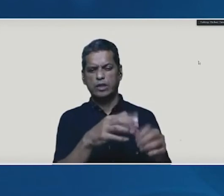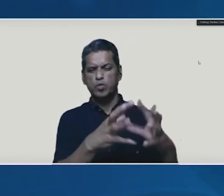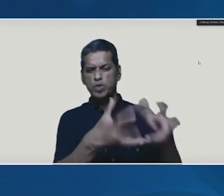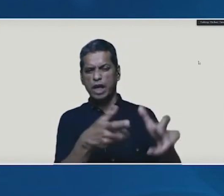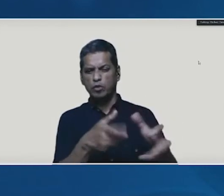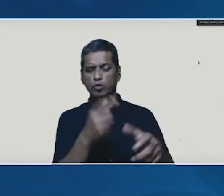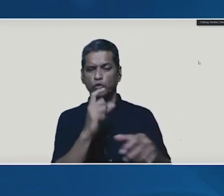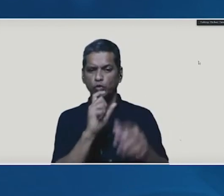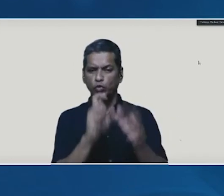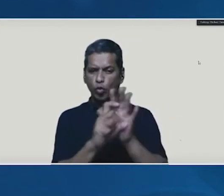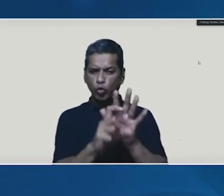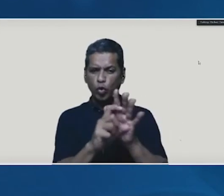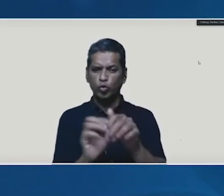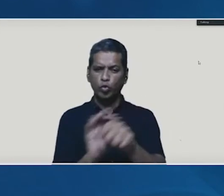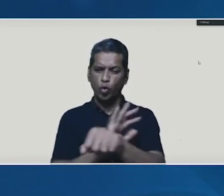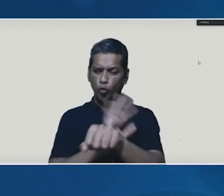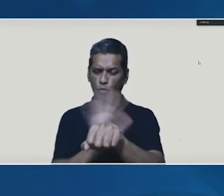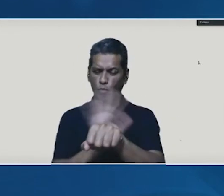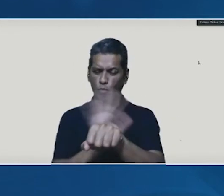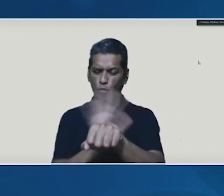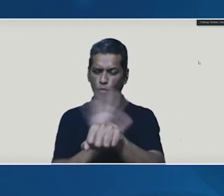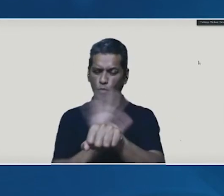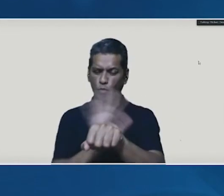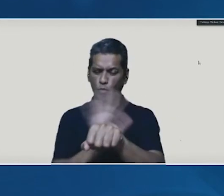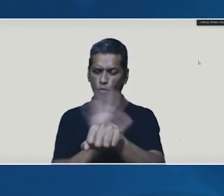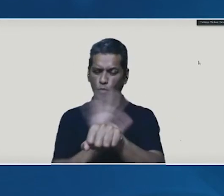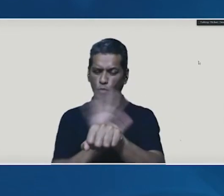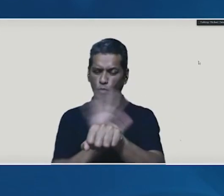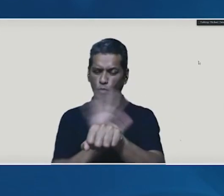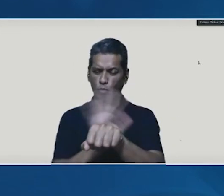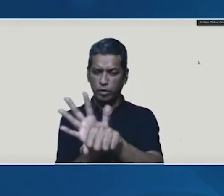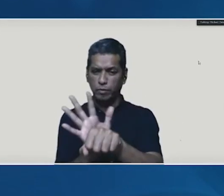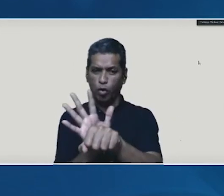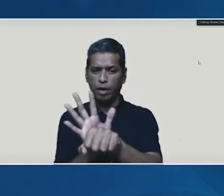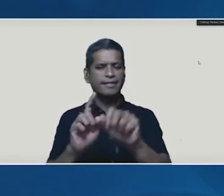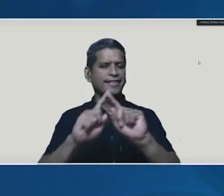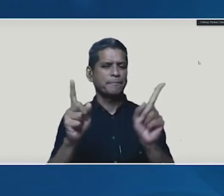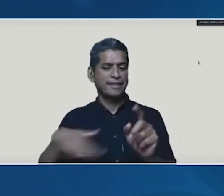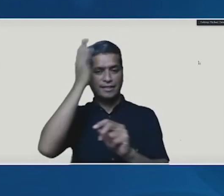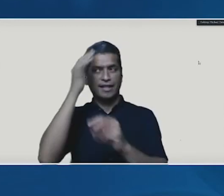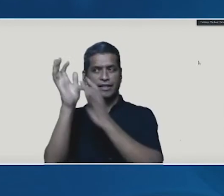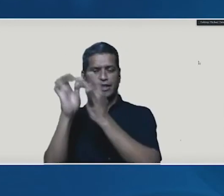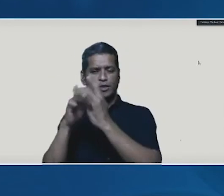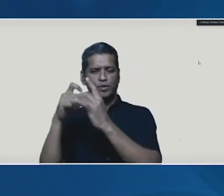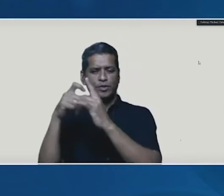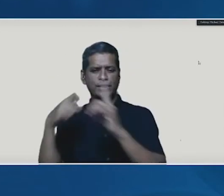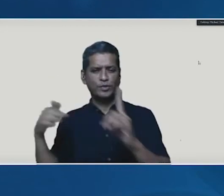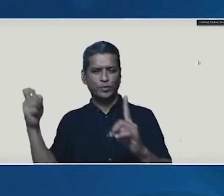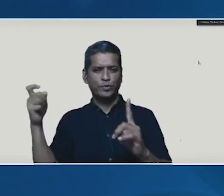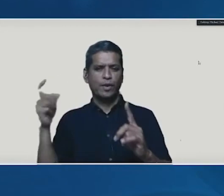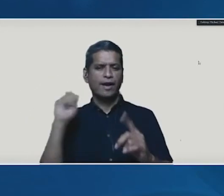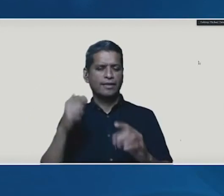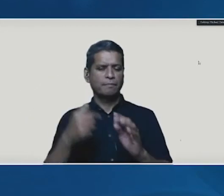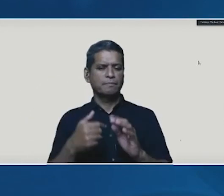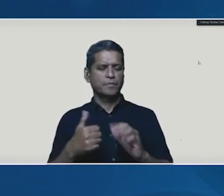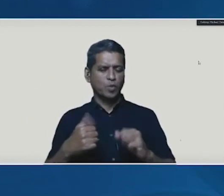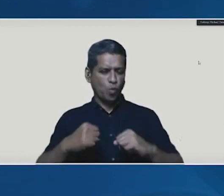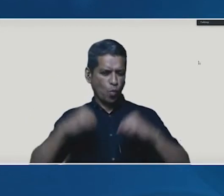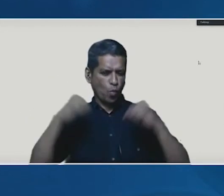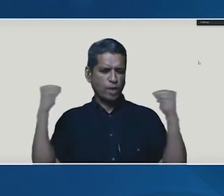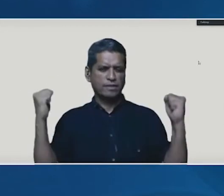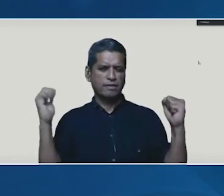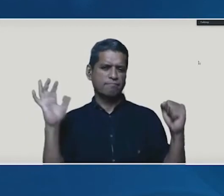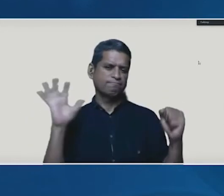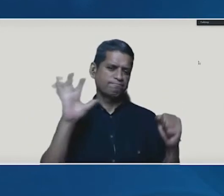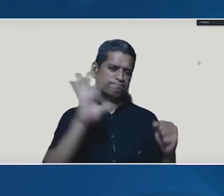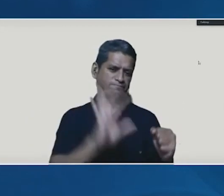Batu Kerajaan Yesus Kristus akan datang mengakhiri segala kekuasaan kekuasaan yang jahat dan membawa